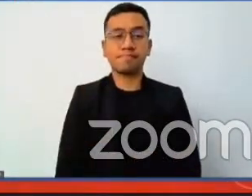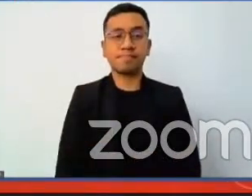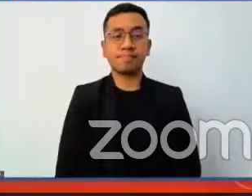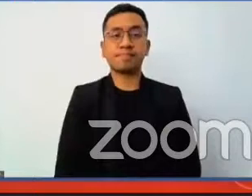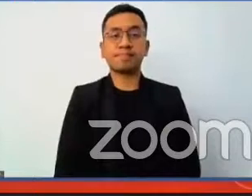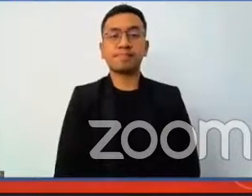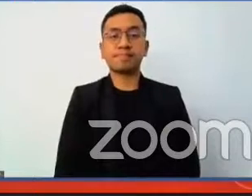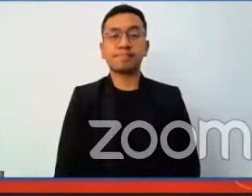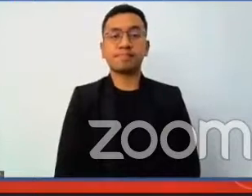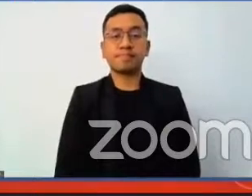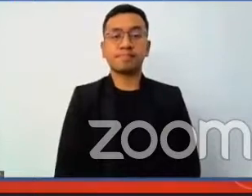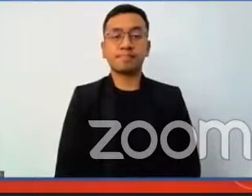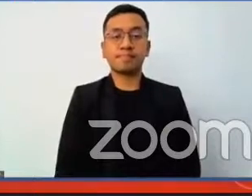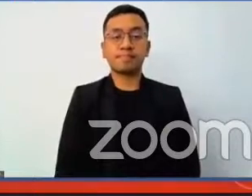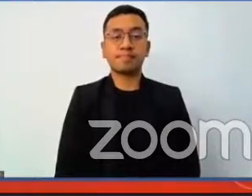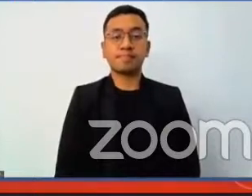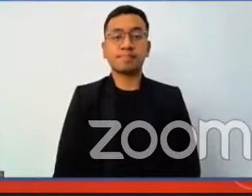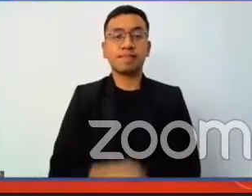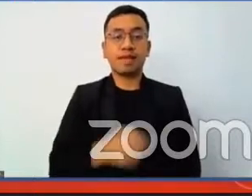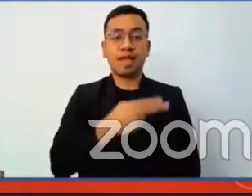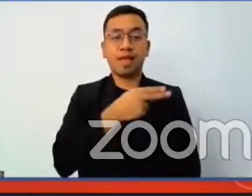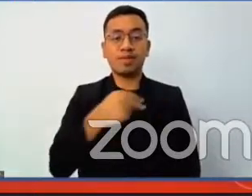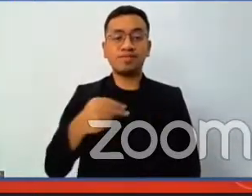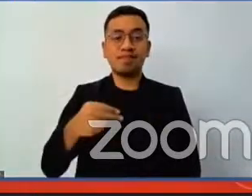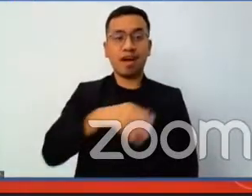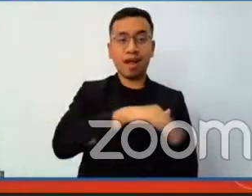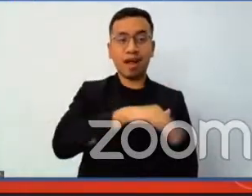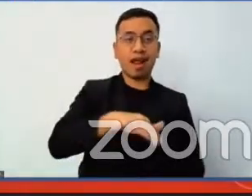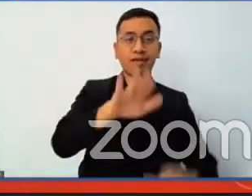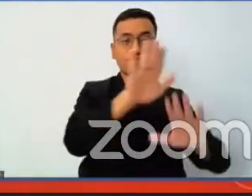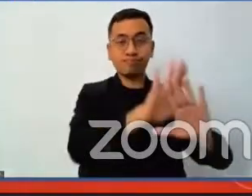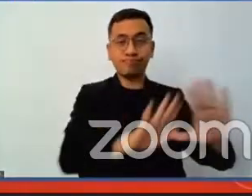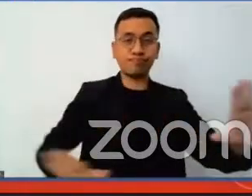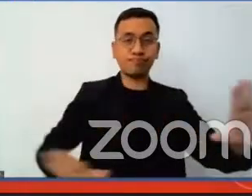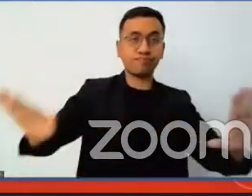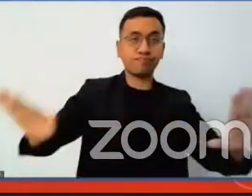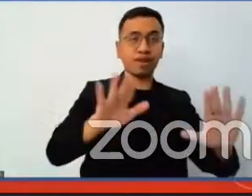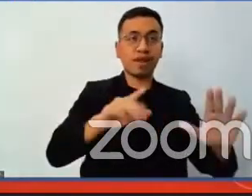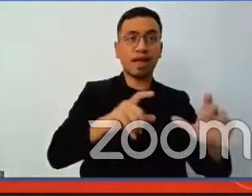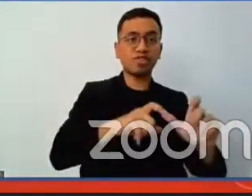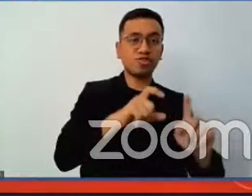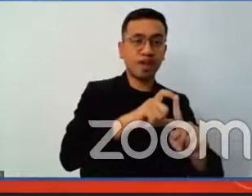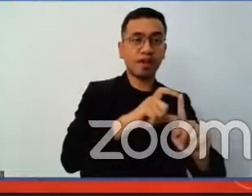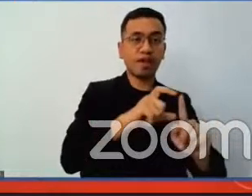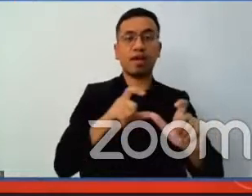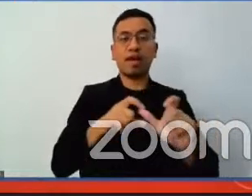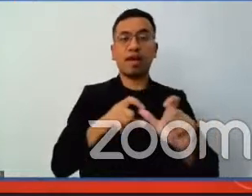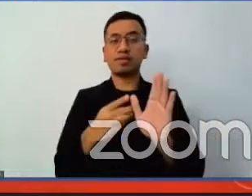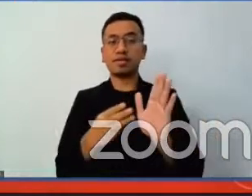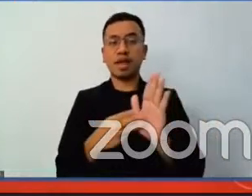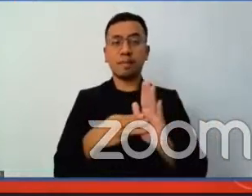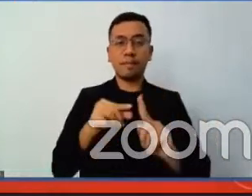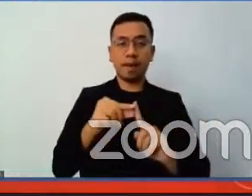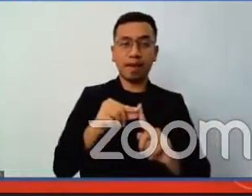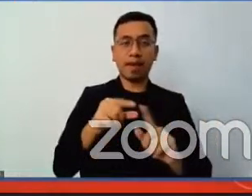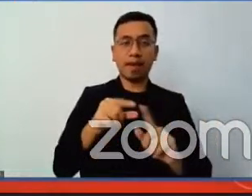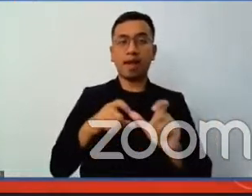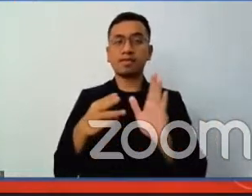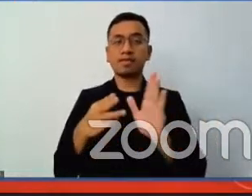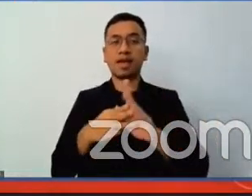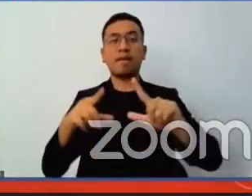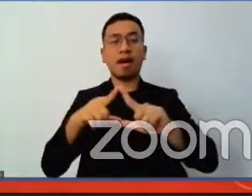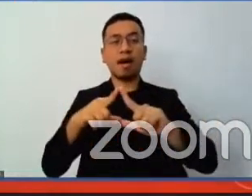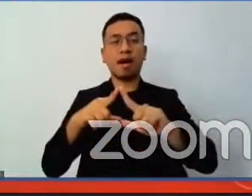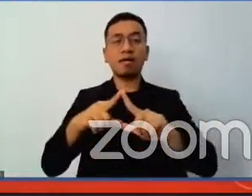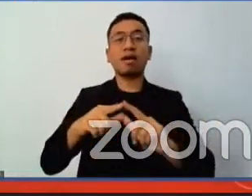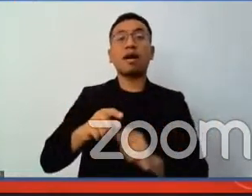Indonesia, peserta didik dari jenjang SD, SMP, SMA, SMK dapat menggunakan fasilitas